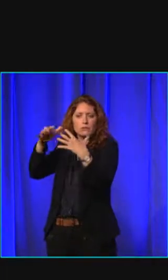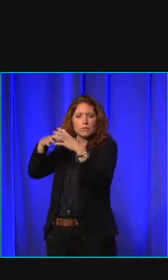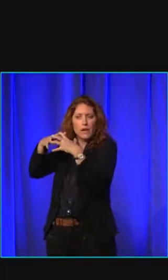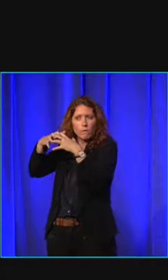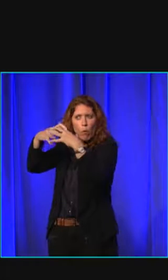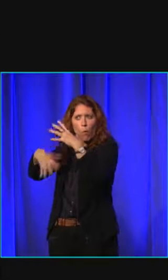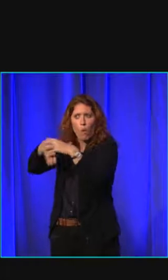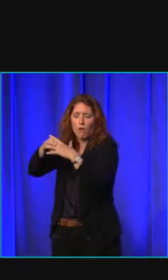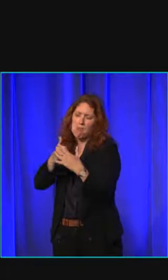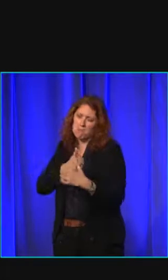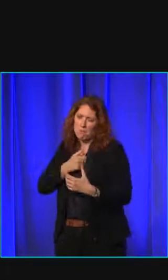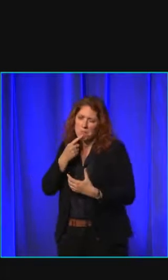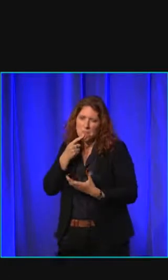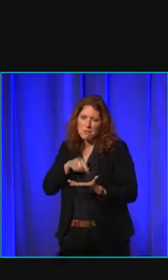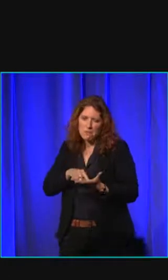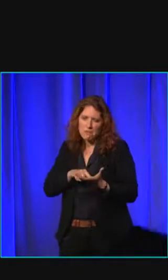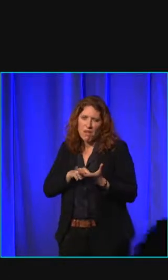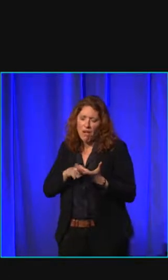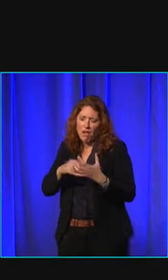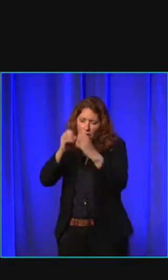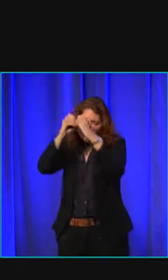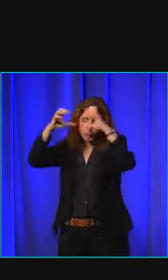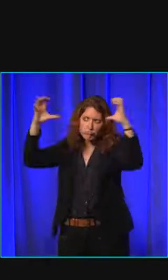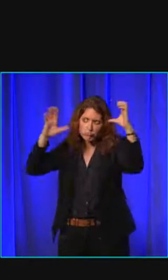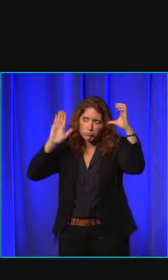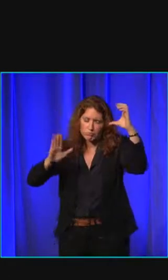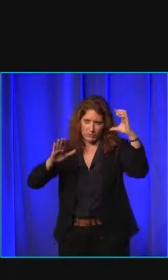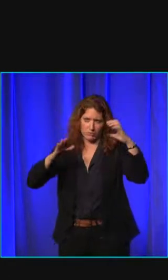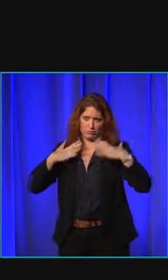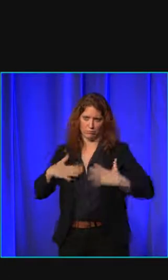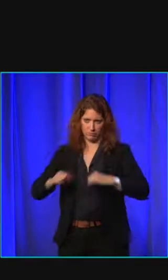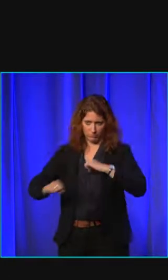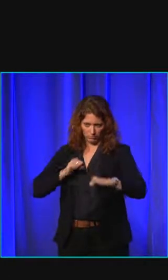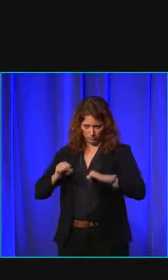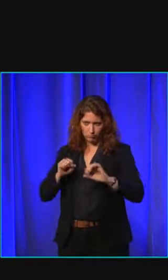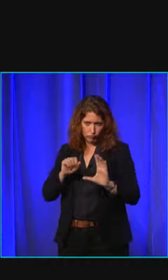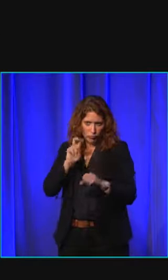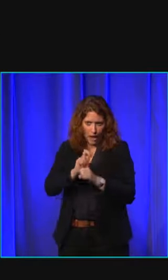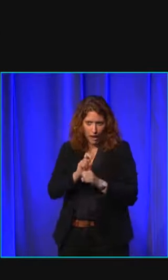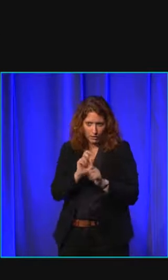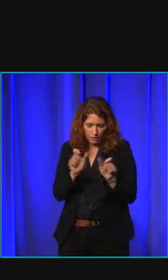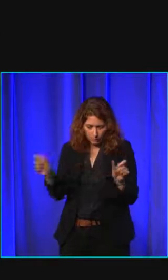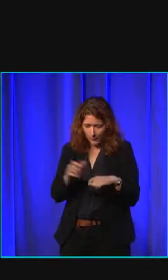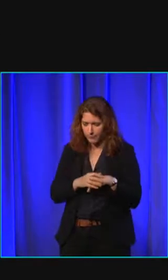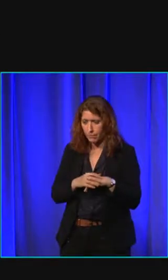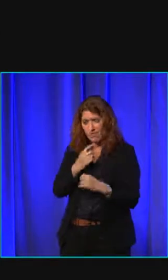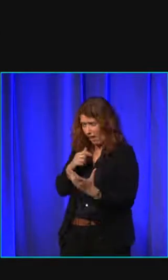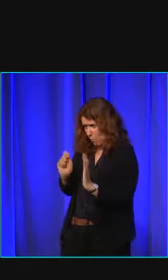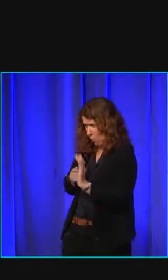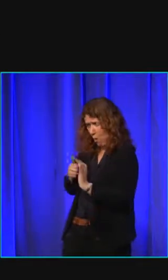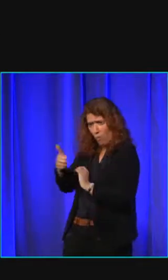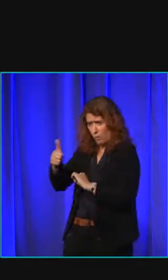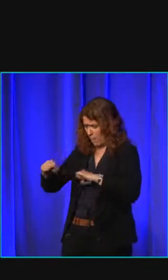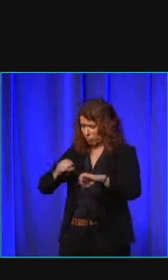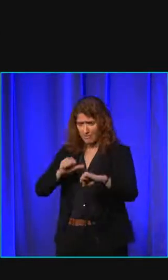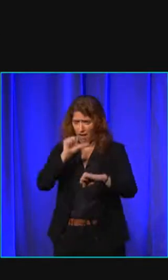la conférence, j'appellerais ça représentation motrice. Donc, à un temps T, il fait un geste A qui est encodé par